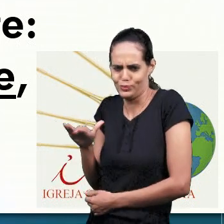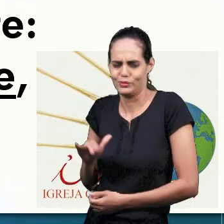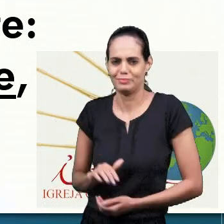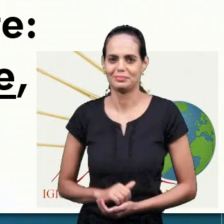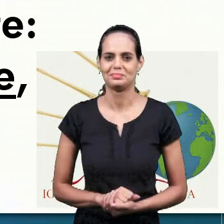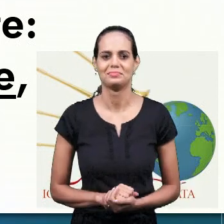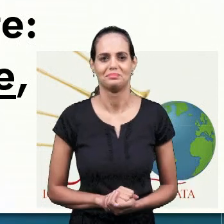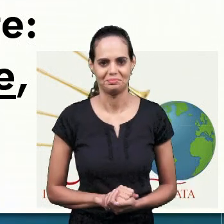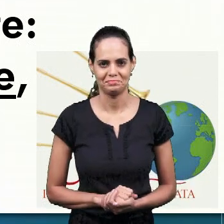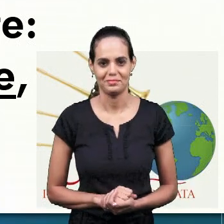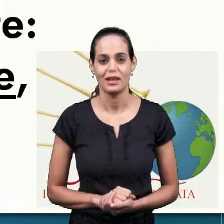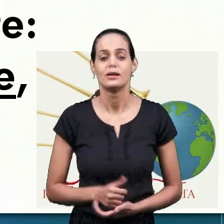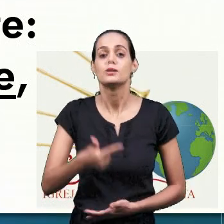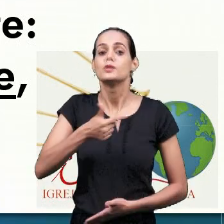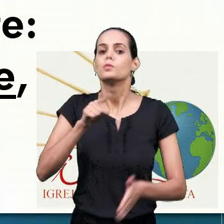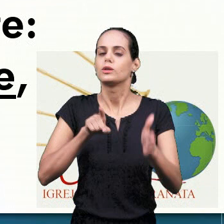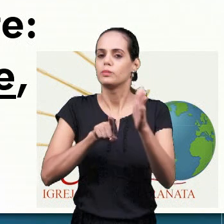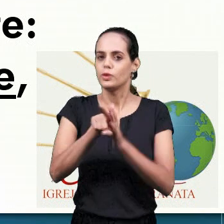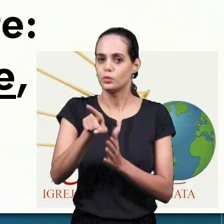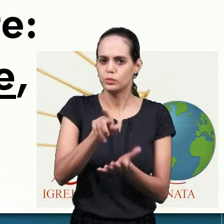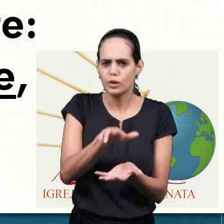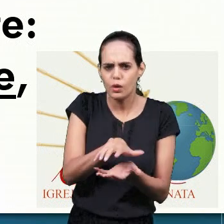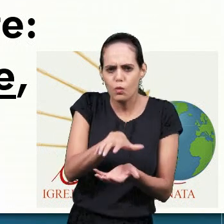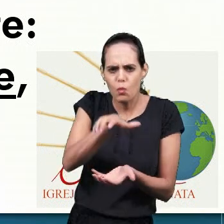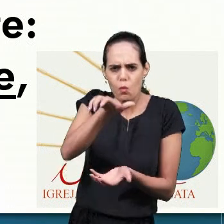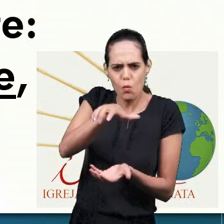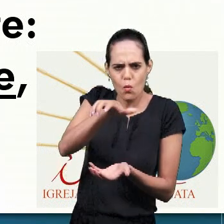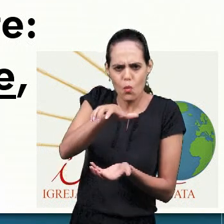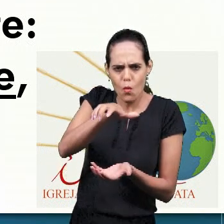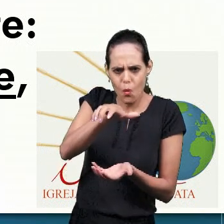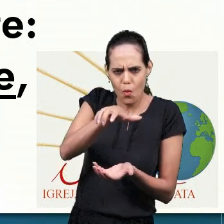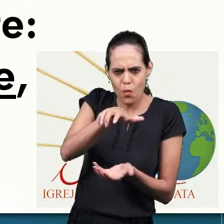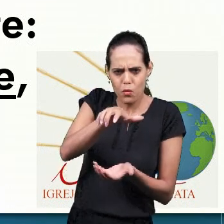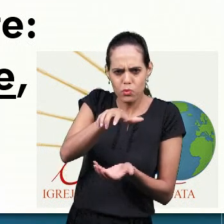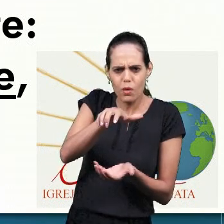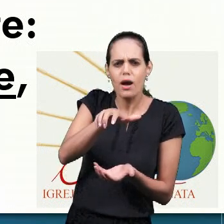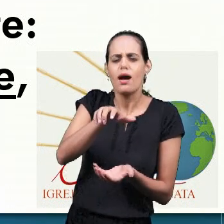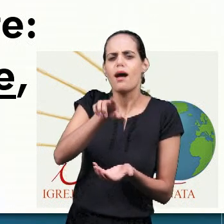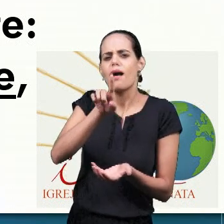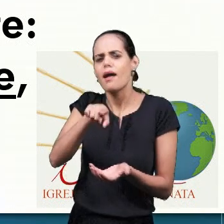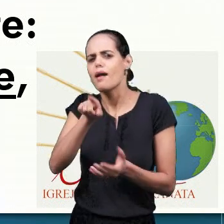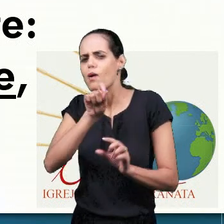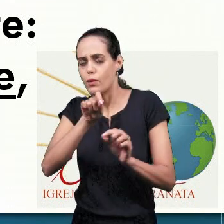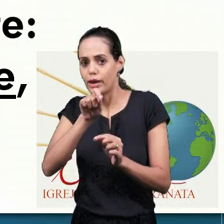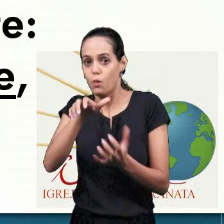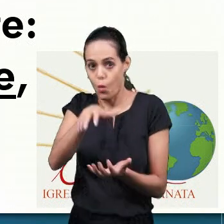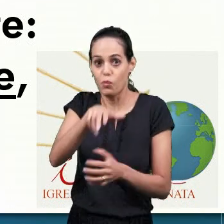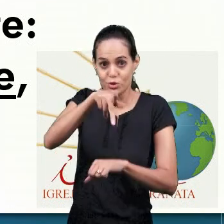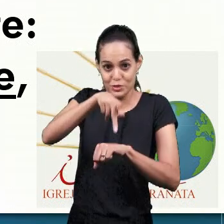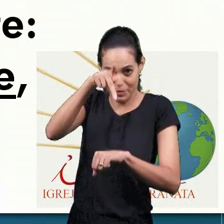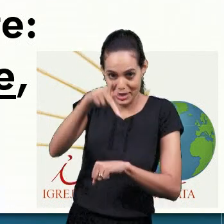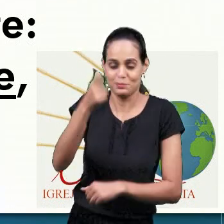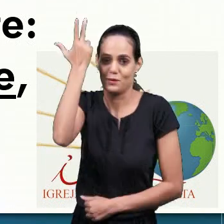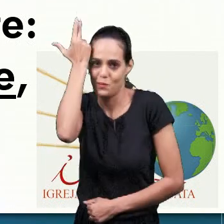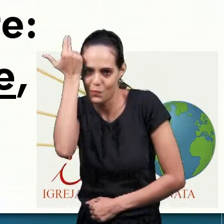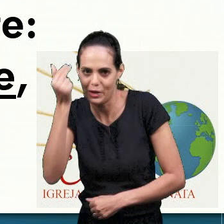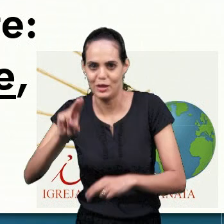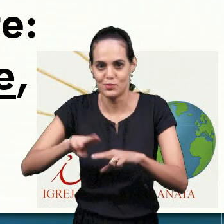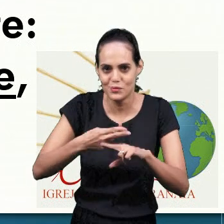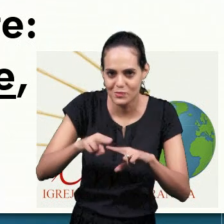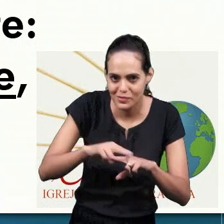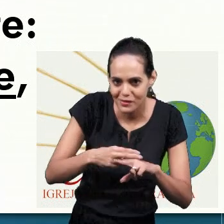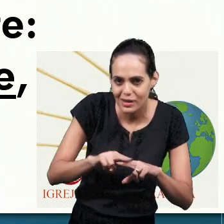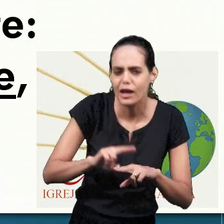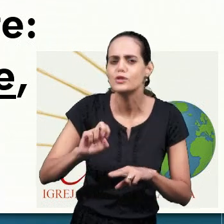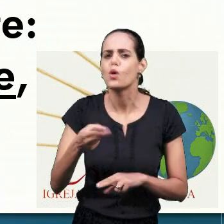petits. La deuxième question, l'œuvre de la Pâque est de l'agneau, on parle